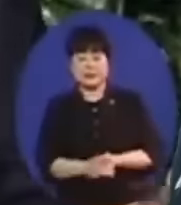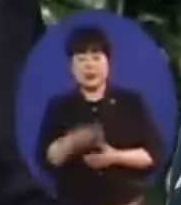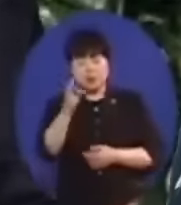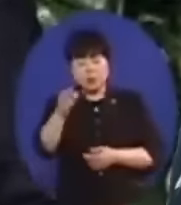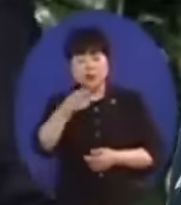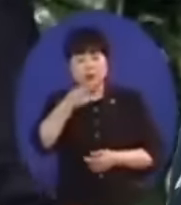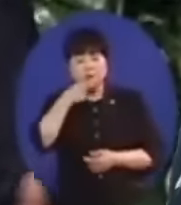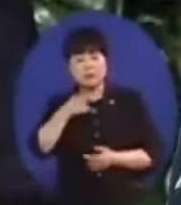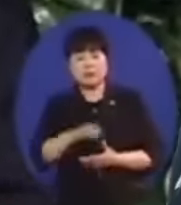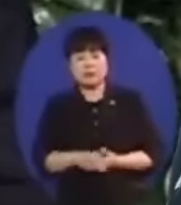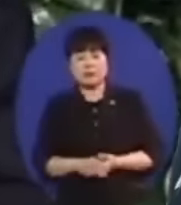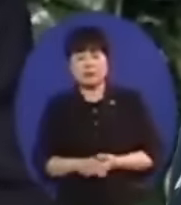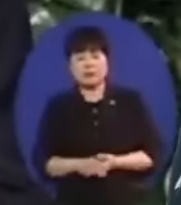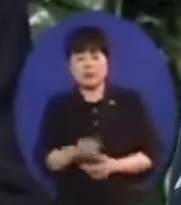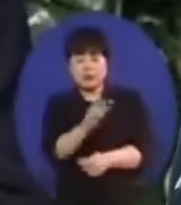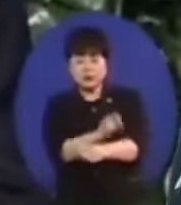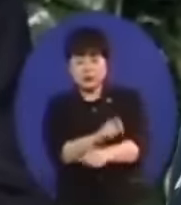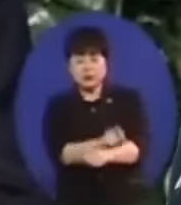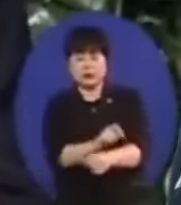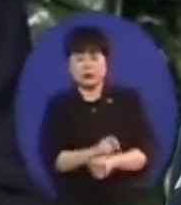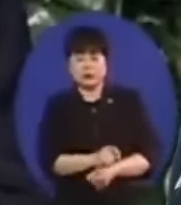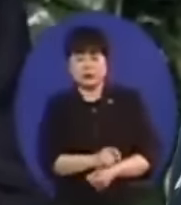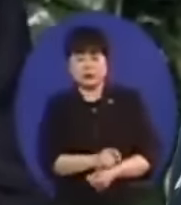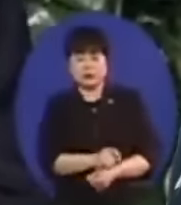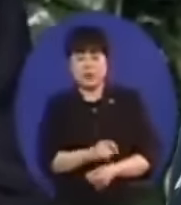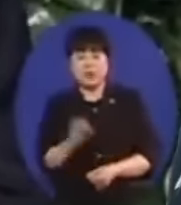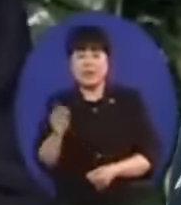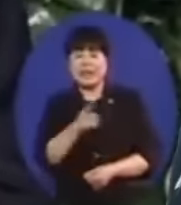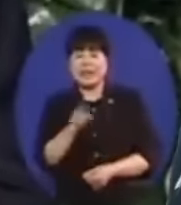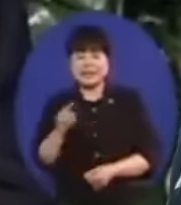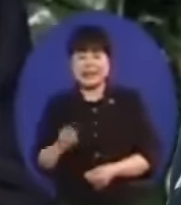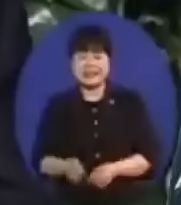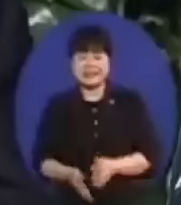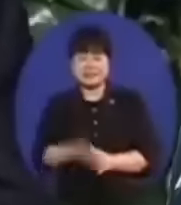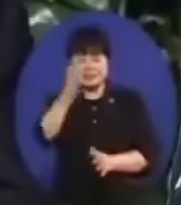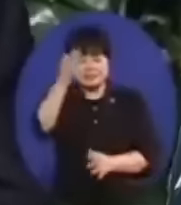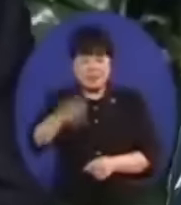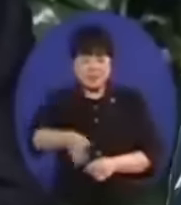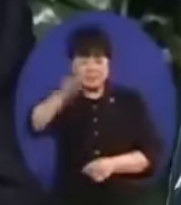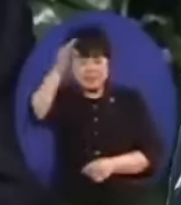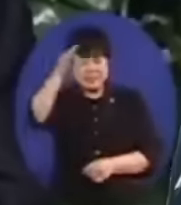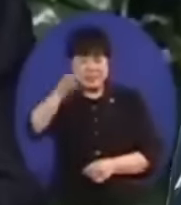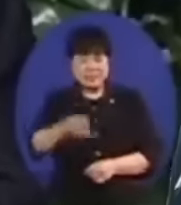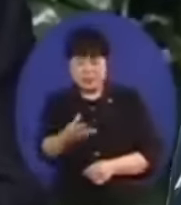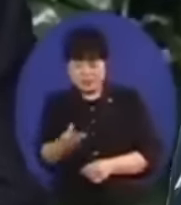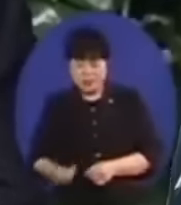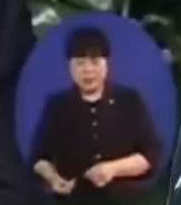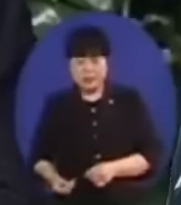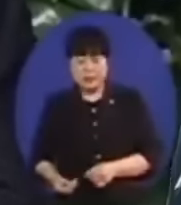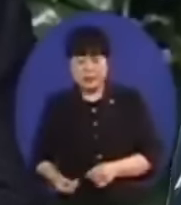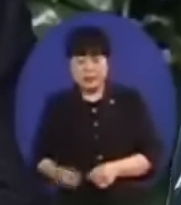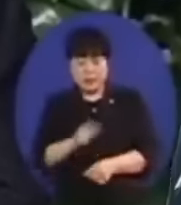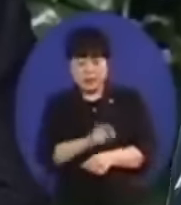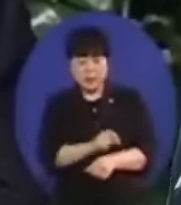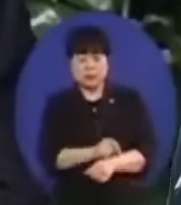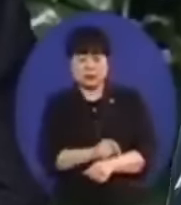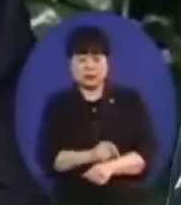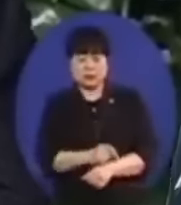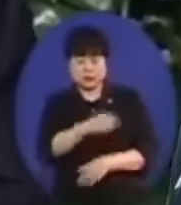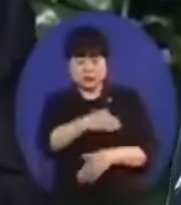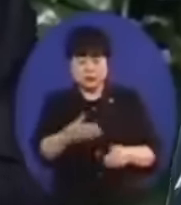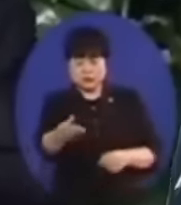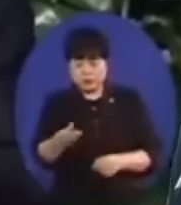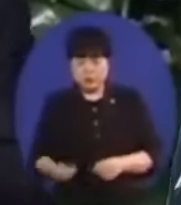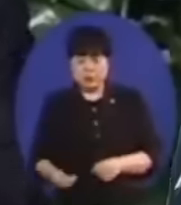돈이 있어야죠. 사무실을 맨하탄 그 비싼 곳에 빌려놓고 사무실을